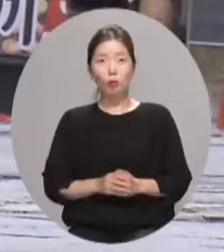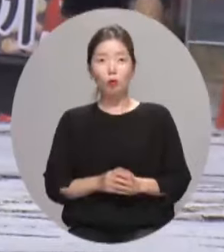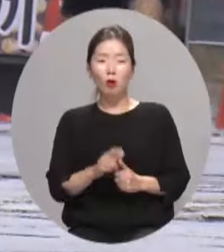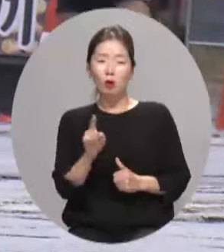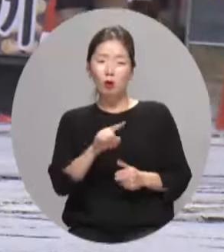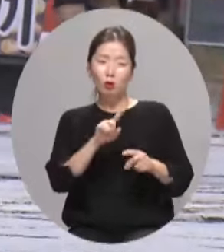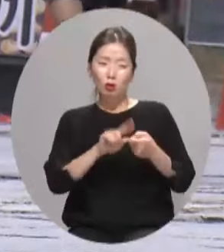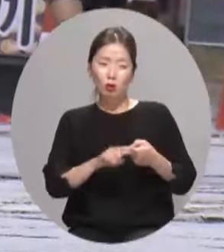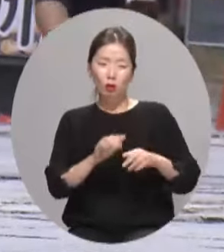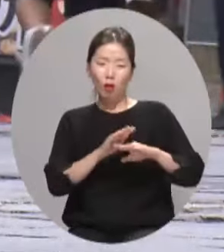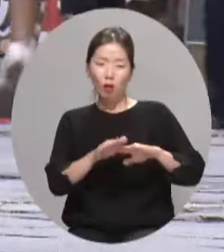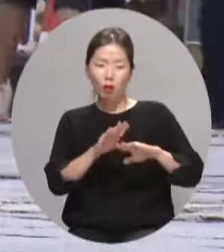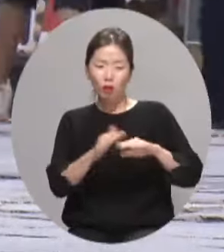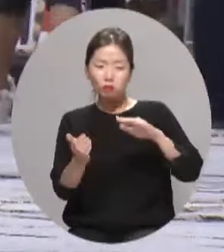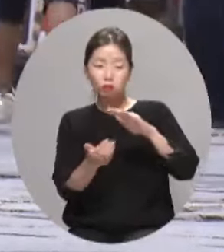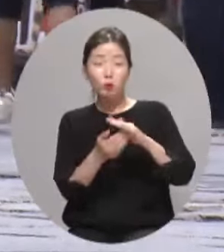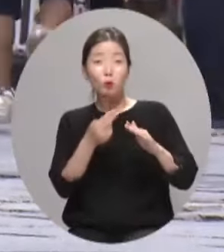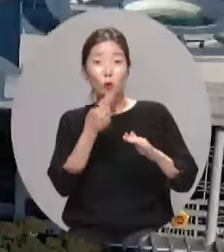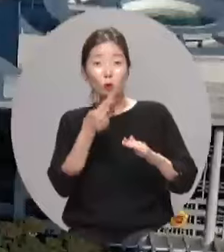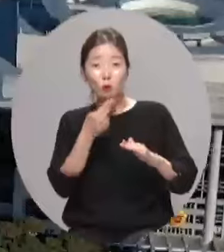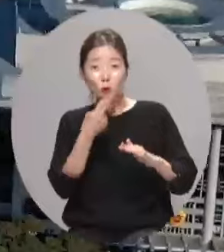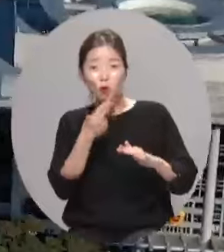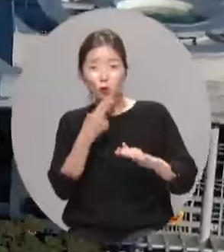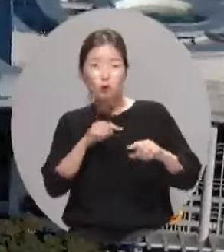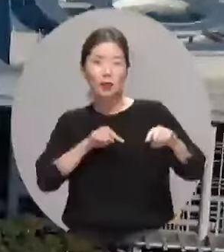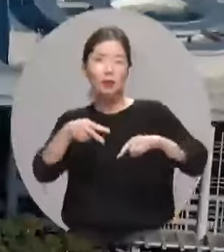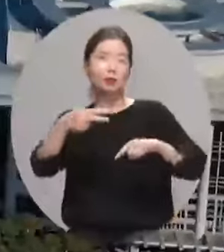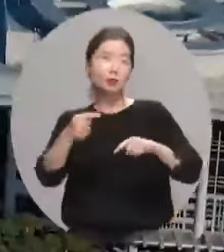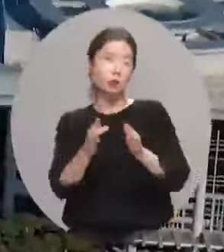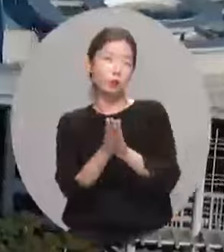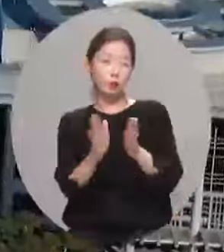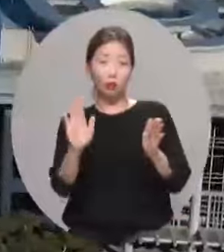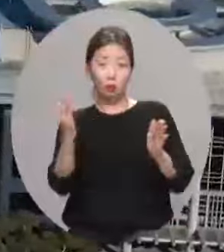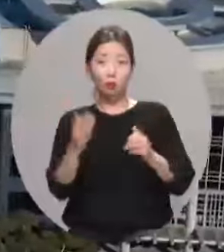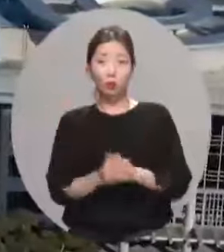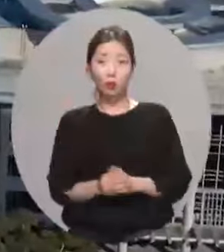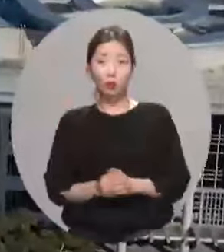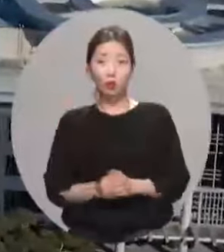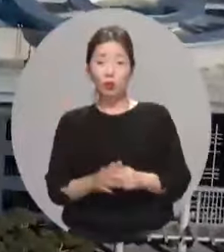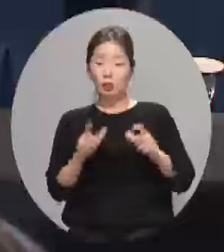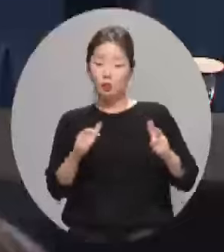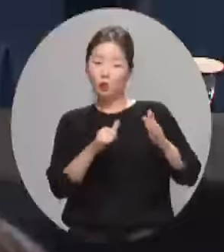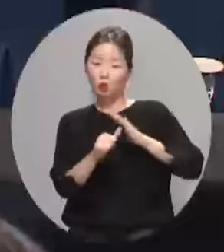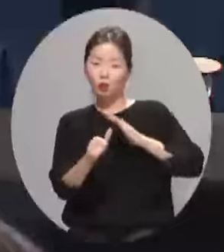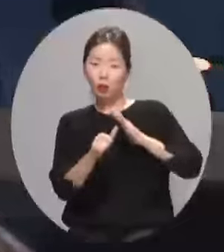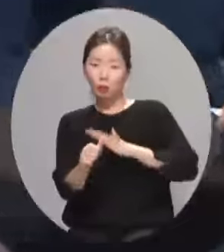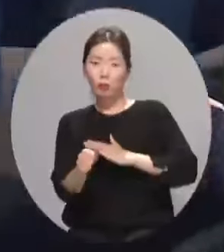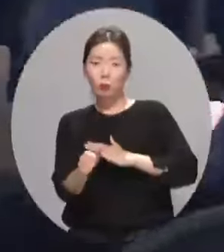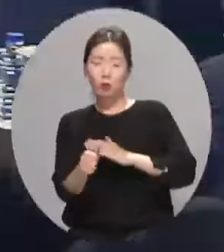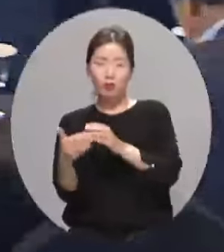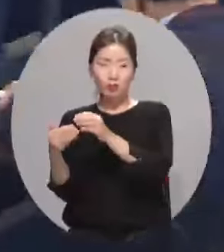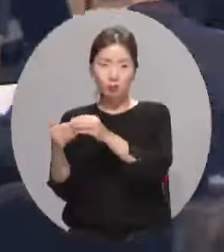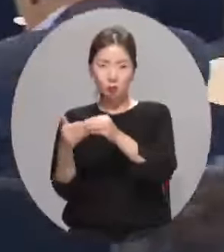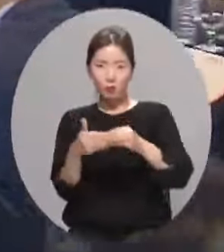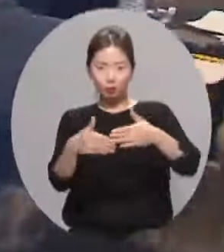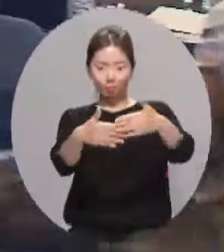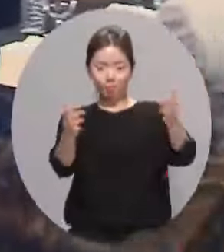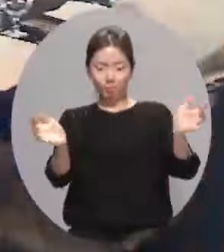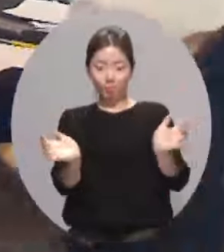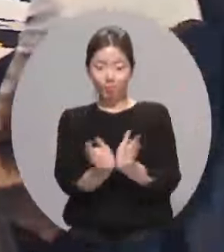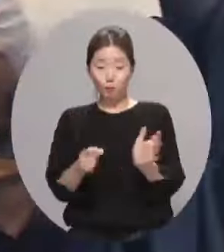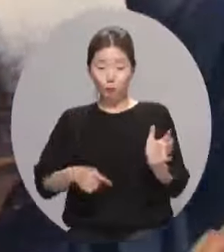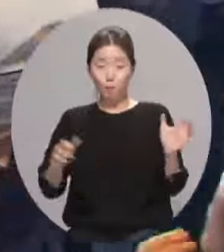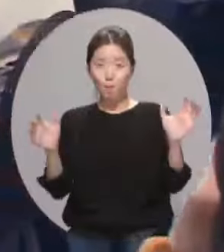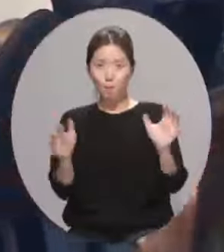무엇 하나 지켜내고 이룬 것 없이 특별자치도 시대를 맞이한 전북. 지역을 대표하는 오피니언 리더들이 한자리에 모인